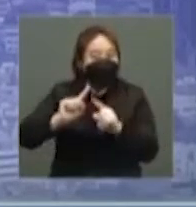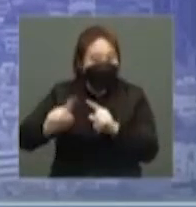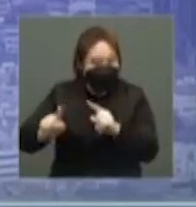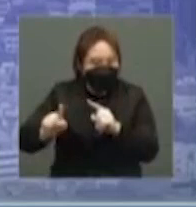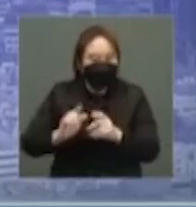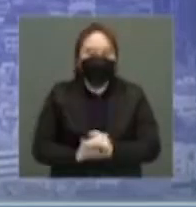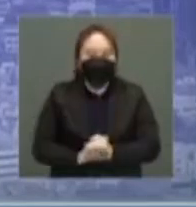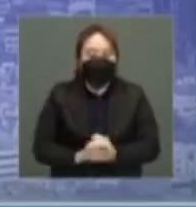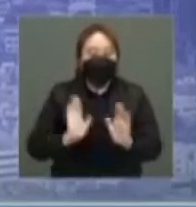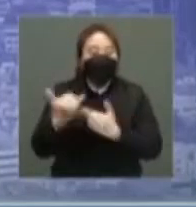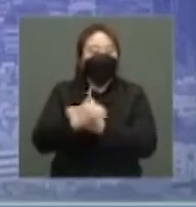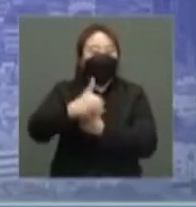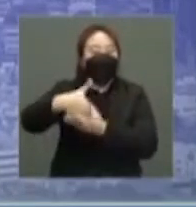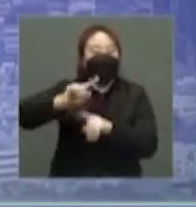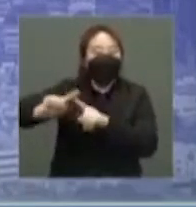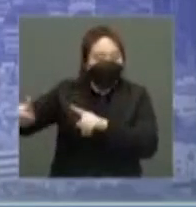บอกว่าถ้ามึงทะเลาะกันกูลาออก